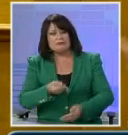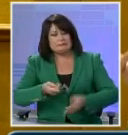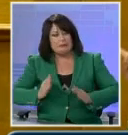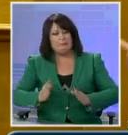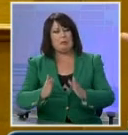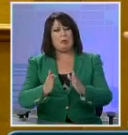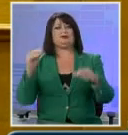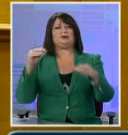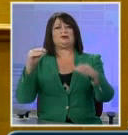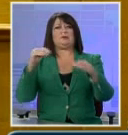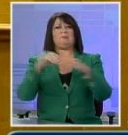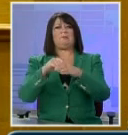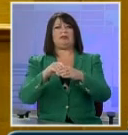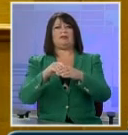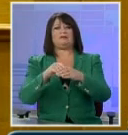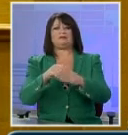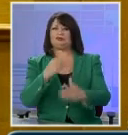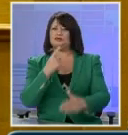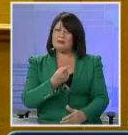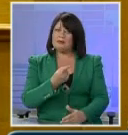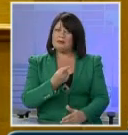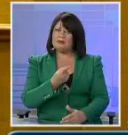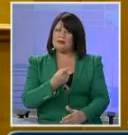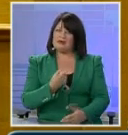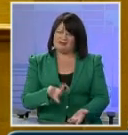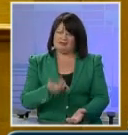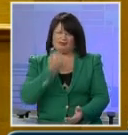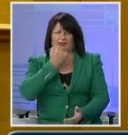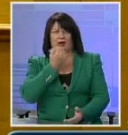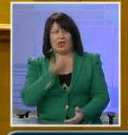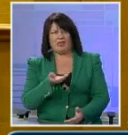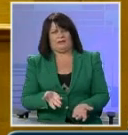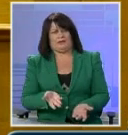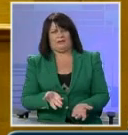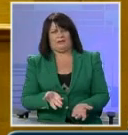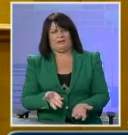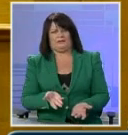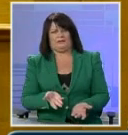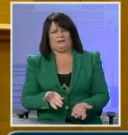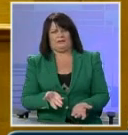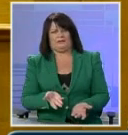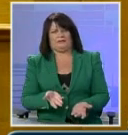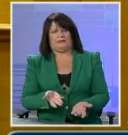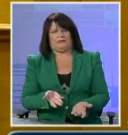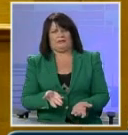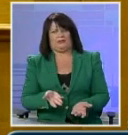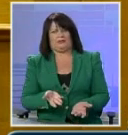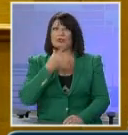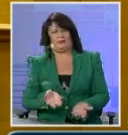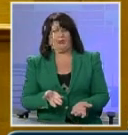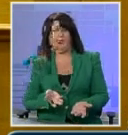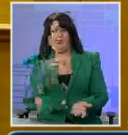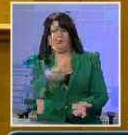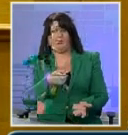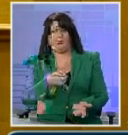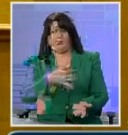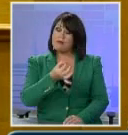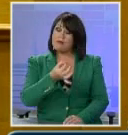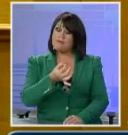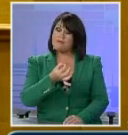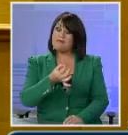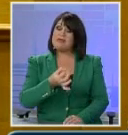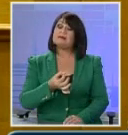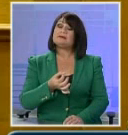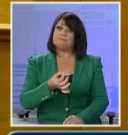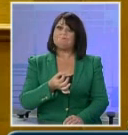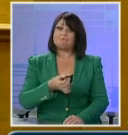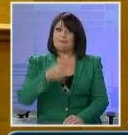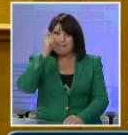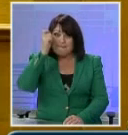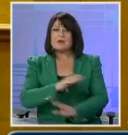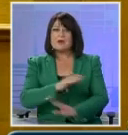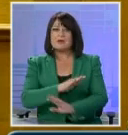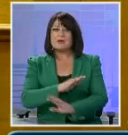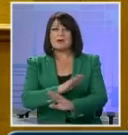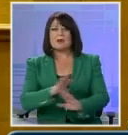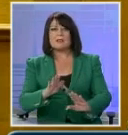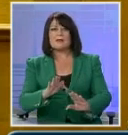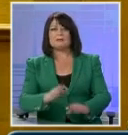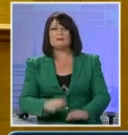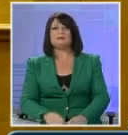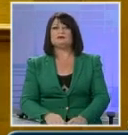αυτό, λάθος? Αυτό είναι έγκλημα. Αυτό, κυρίες και κύριοι συνάδελφοι, είναι έγκλημα. Όχι, δεν χάθηκαμε στη μετάφραση. Έτσι το